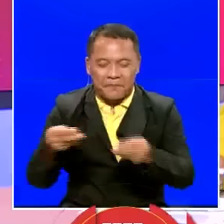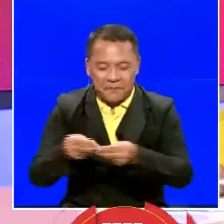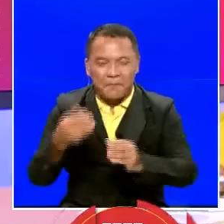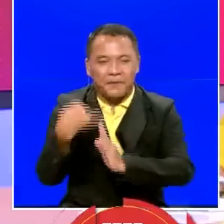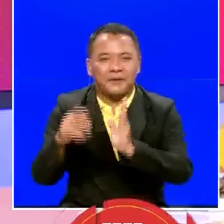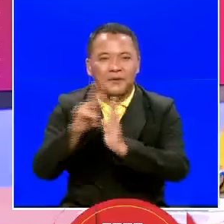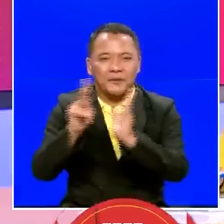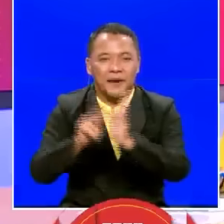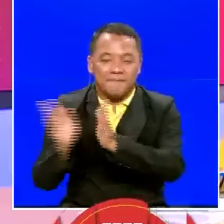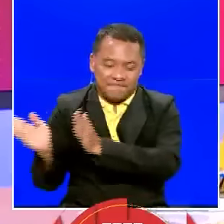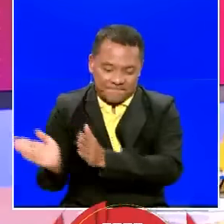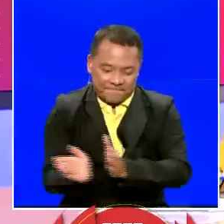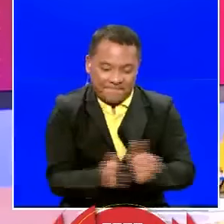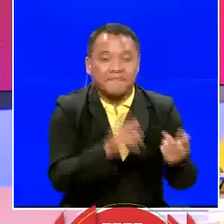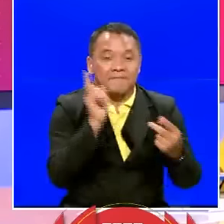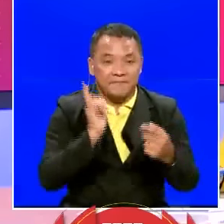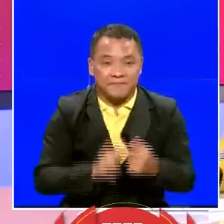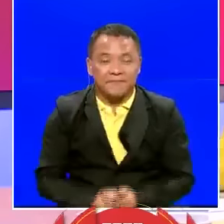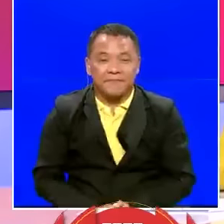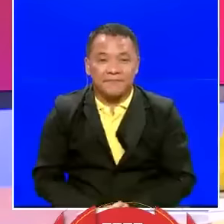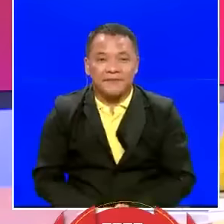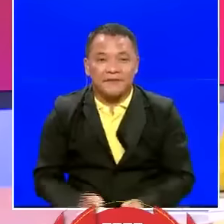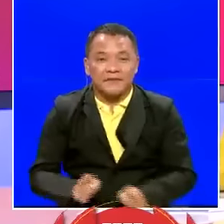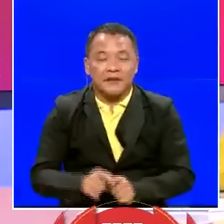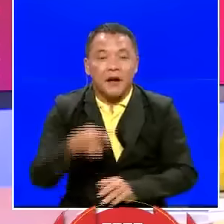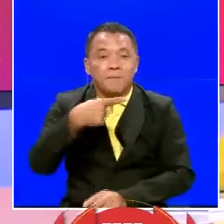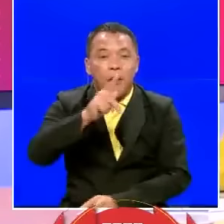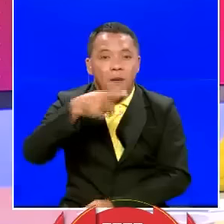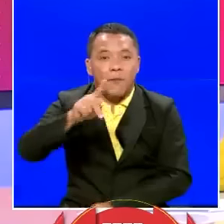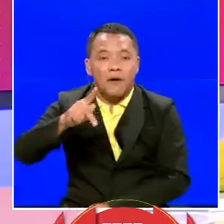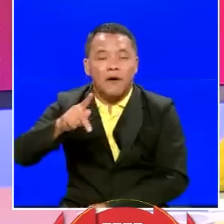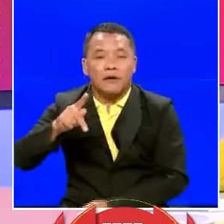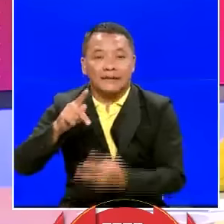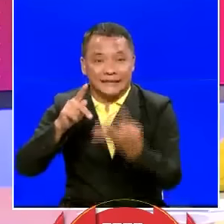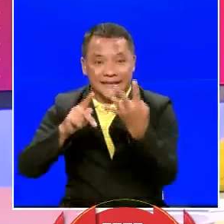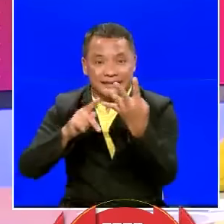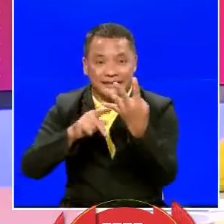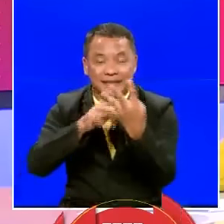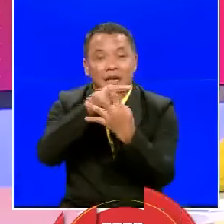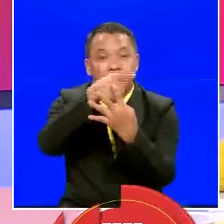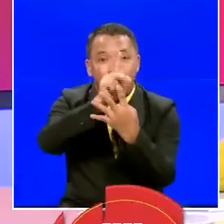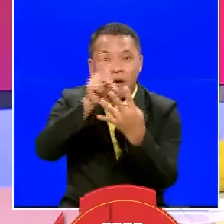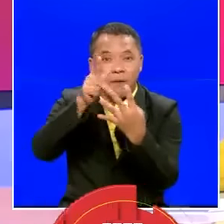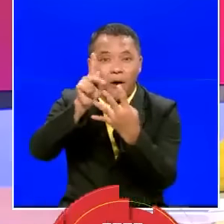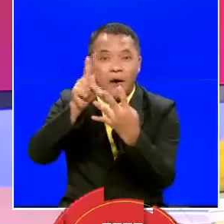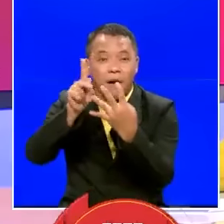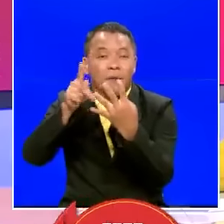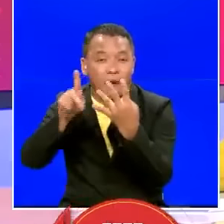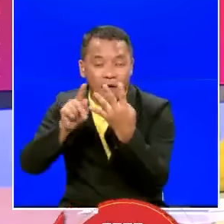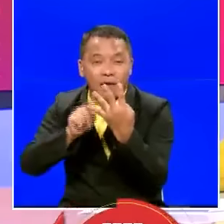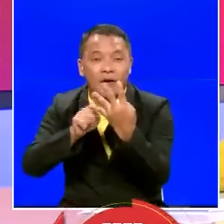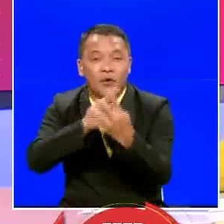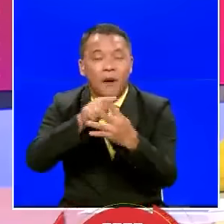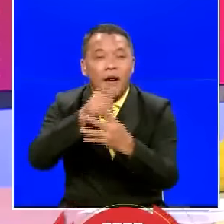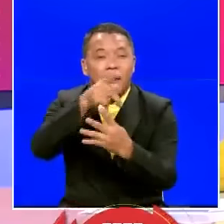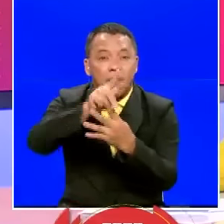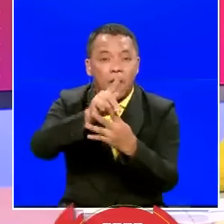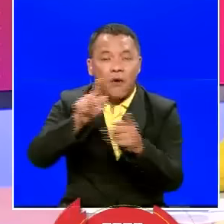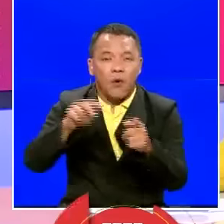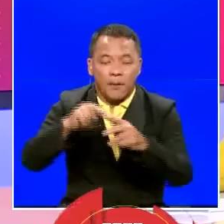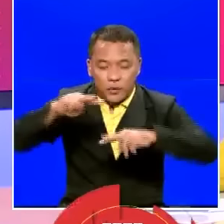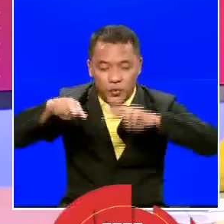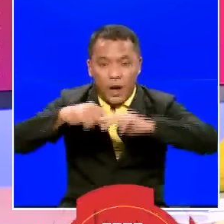อ่ะไปอีกอันนึงท่านผู้ชมครับอันนี้ 4ปลงพื้นที่แต่แต่ไม่ได้ 4ปการเงินเอ่อการเมืองนะเป็น 4ปที่